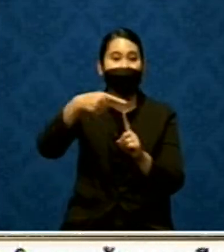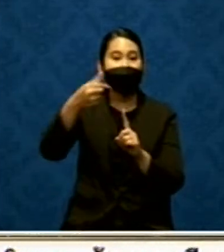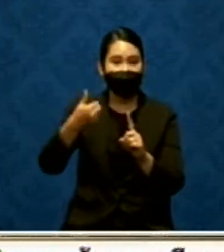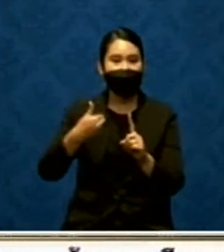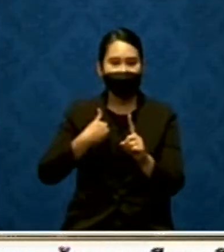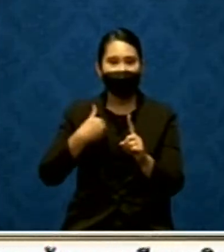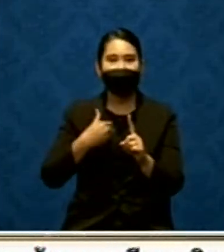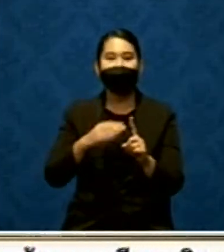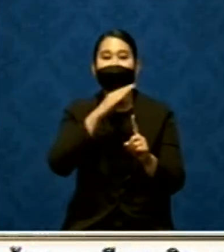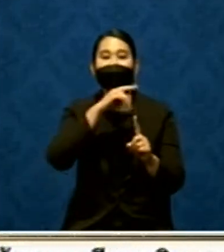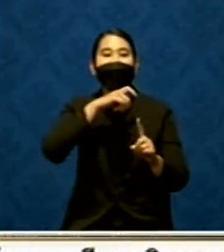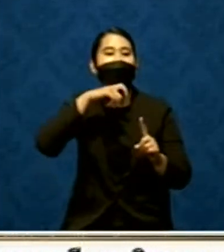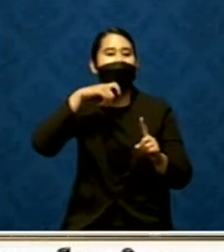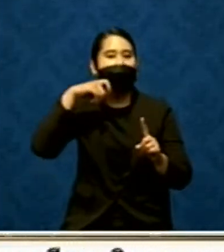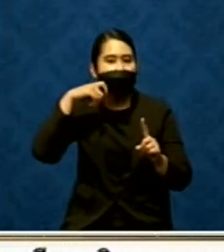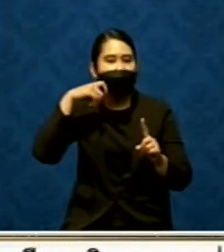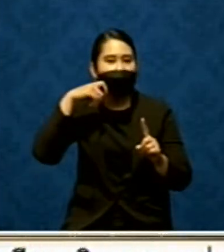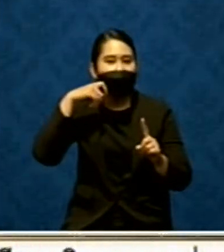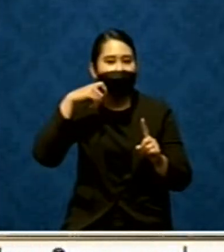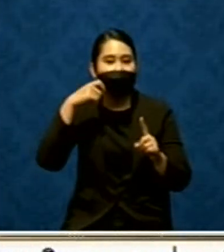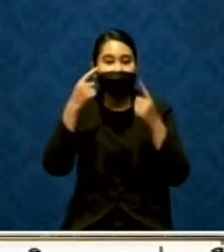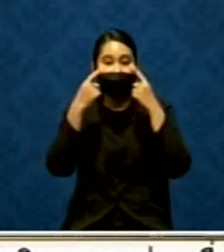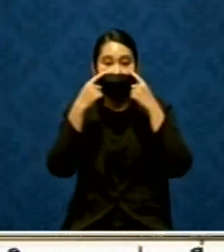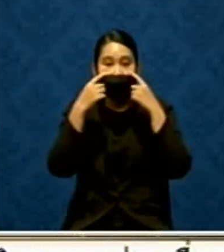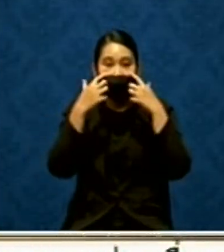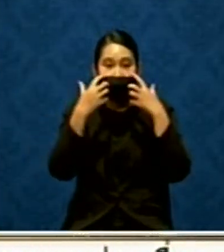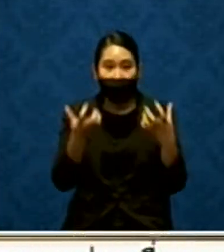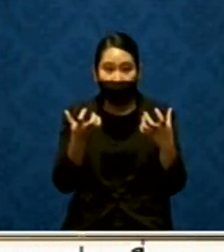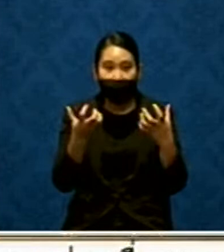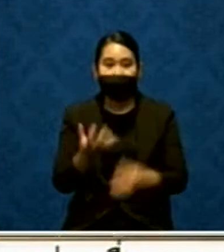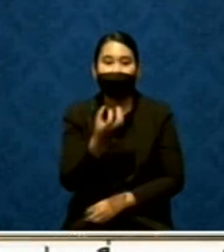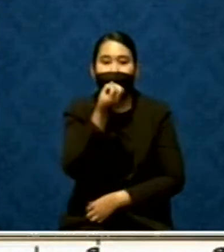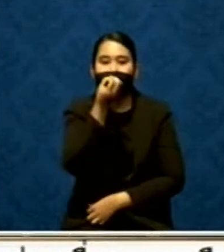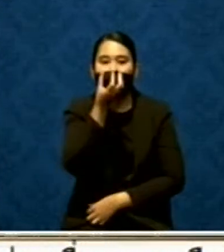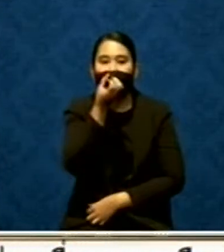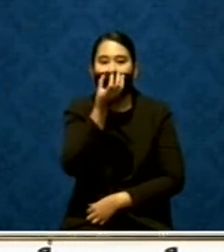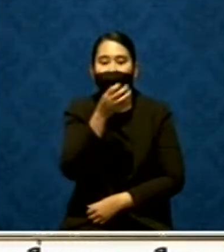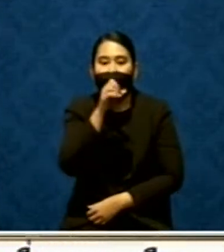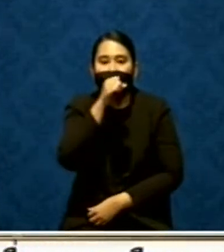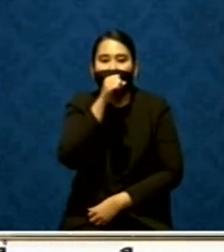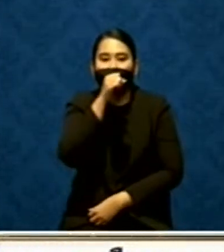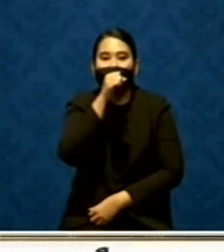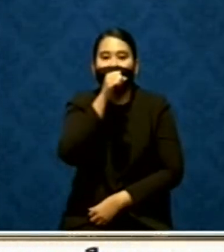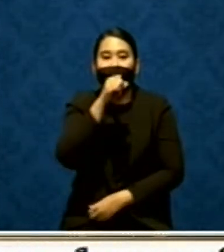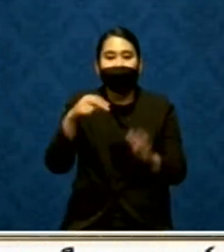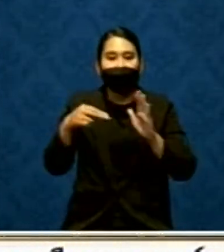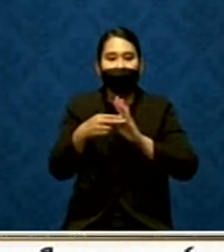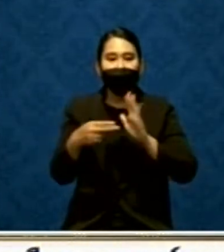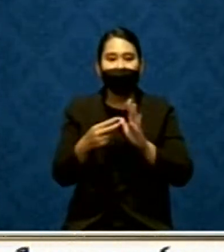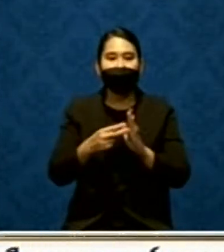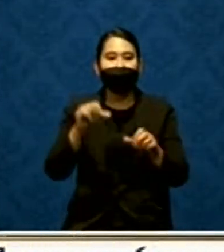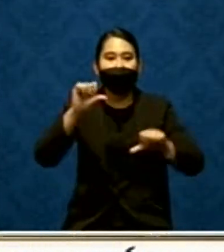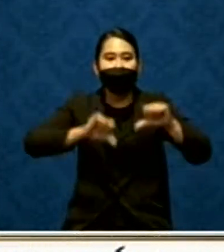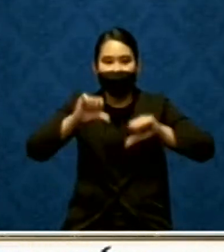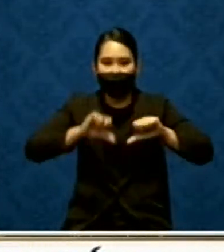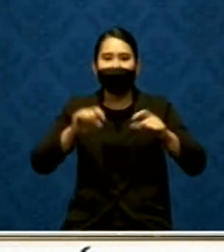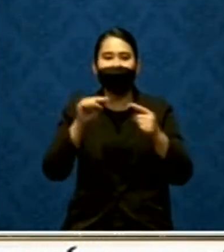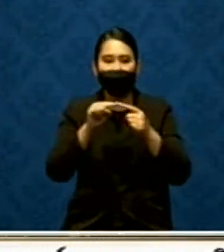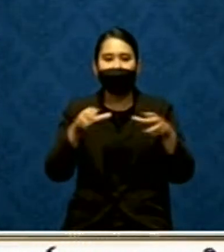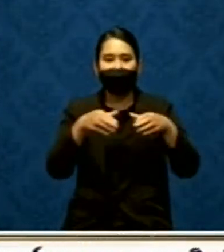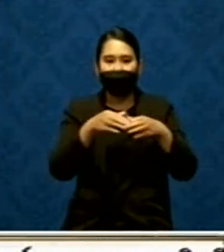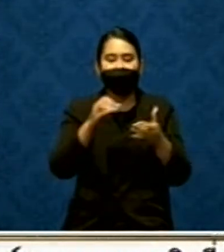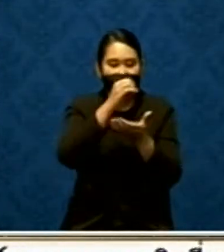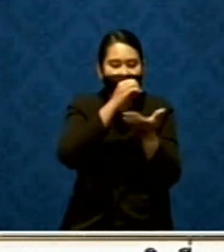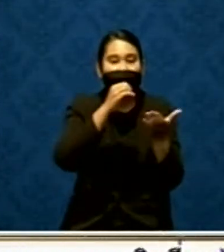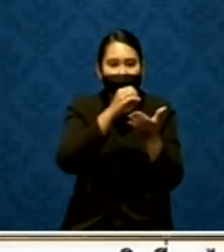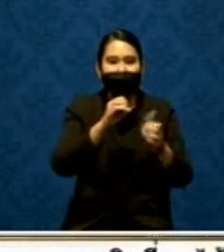านเหนียวดิตาแฉะแต่ถ้าเกิดเอาดอกมาสูบเมื่อไหร่ครับมันมีสารที่ยังขึ้นทะเบียนเป็นยาเสพติดอยู่ท่านเ